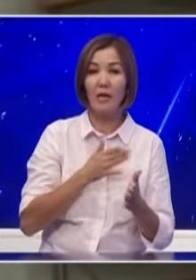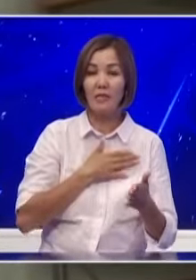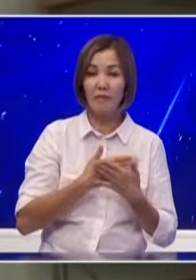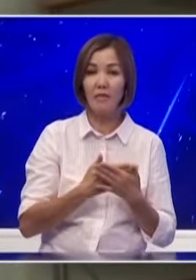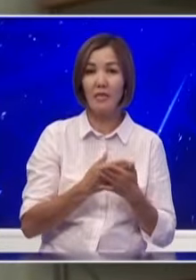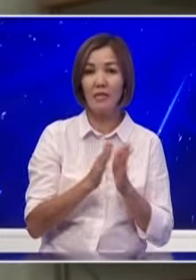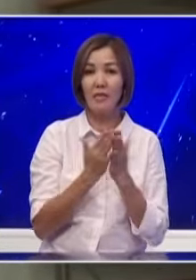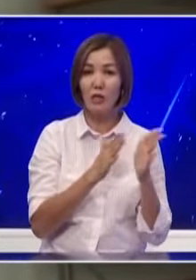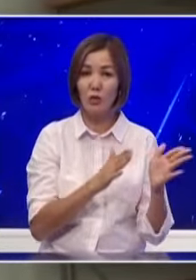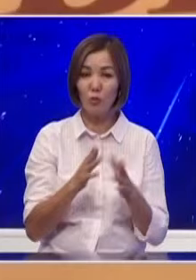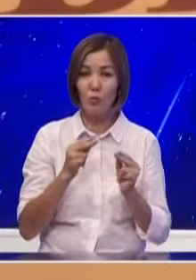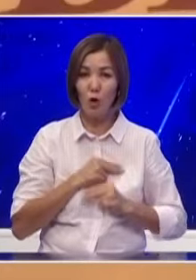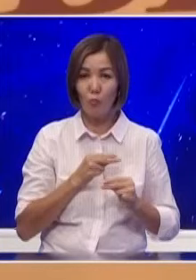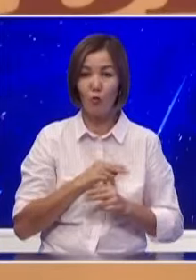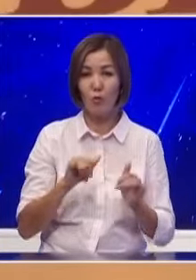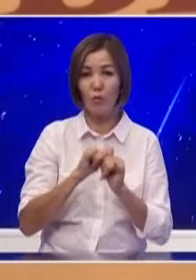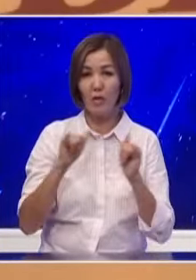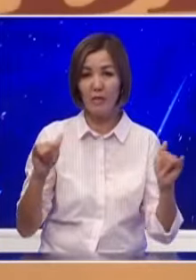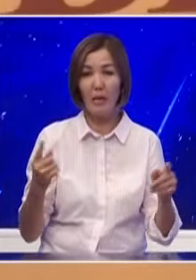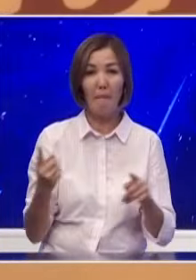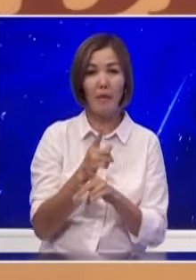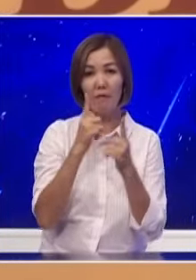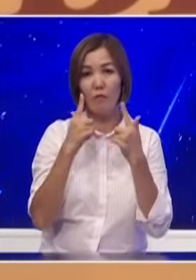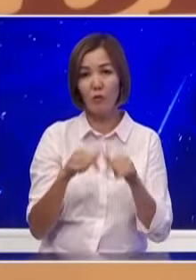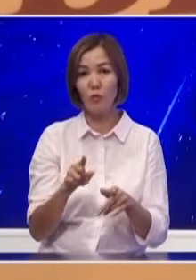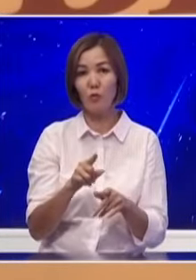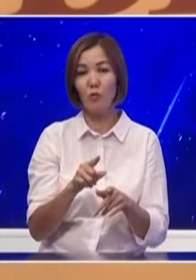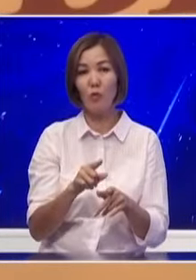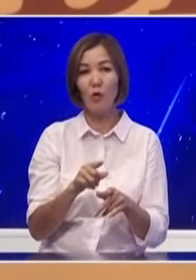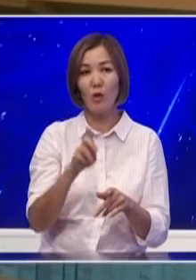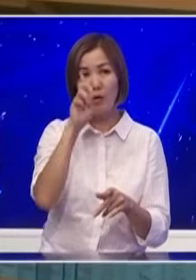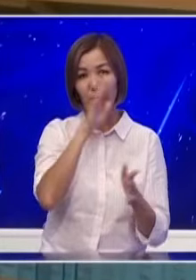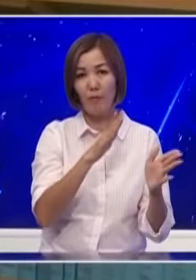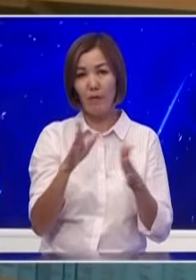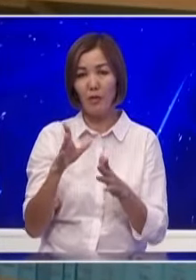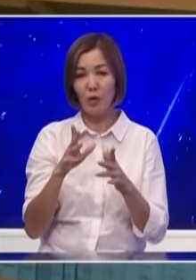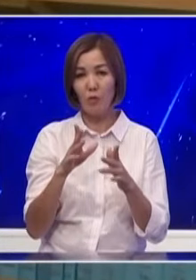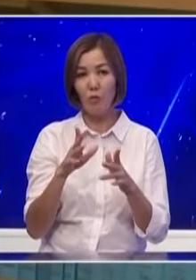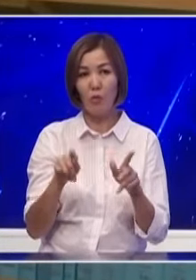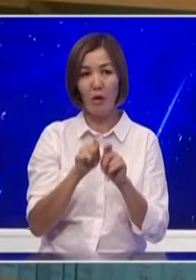книжной работы Илийского района и создала первую модульную библиотеку.